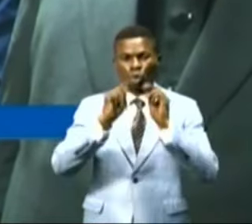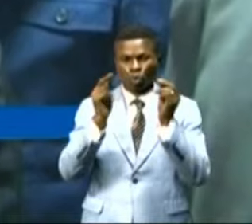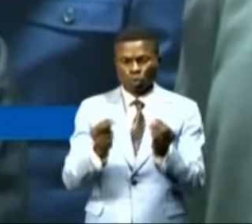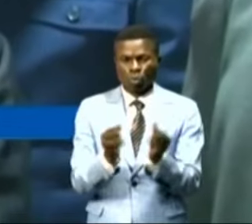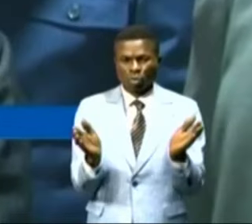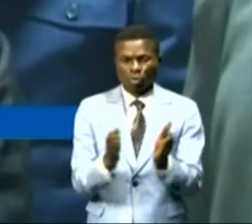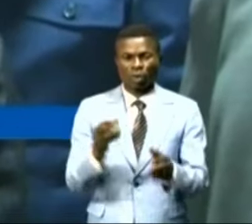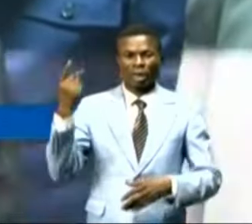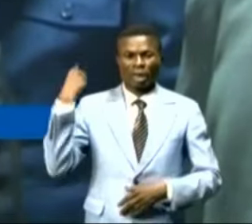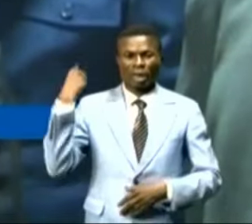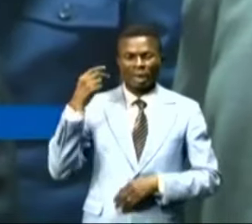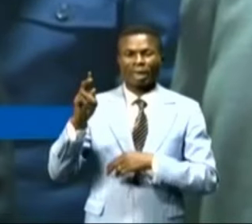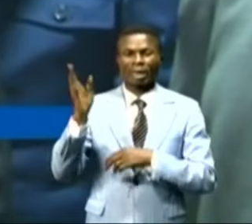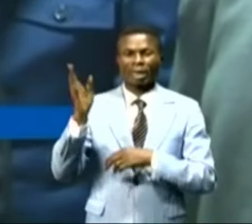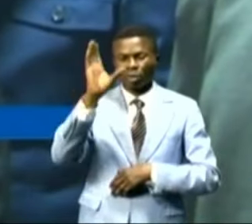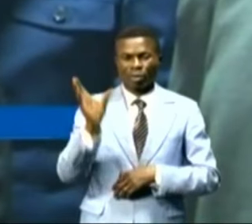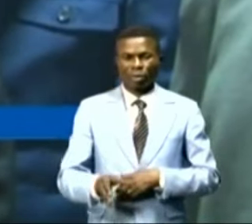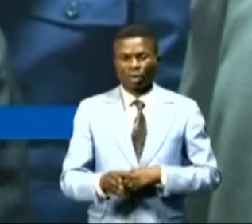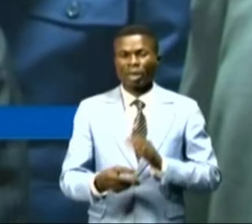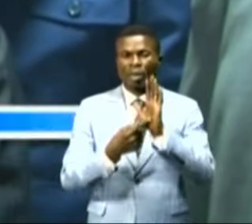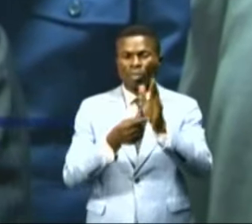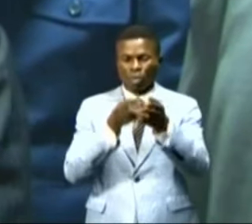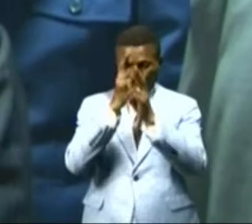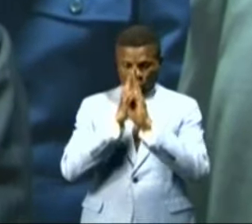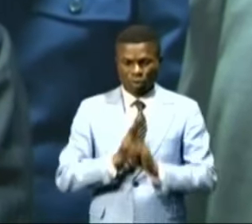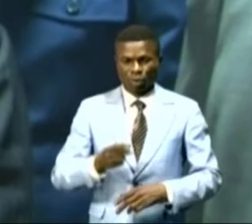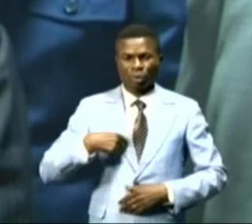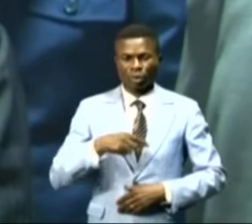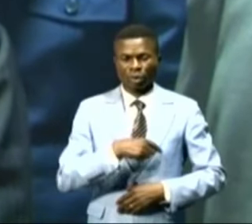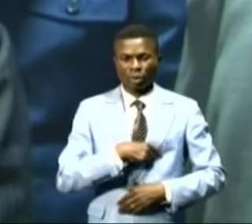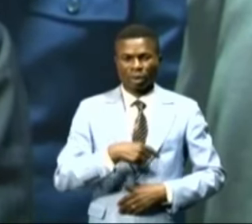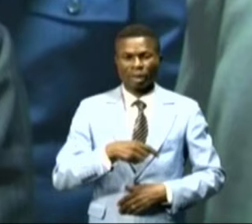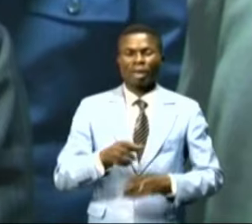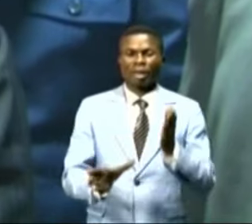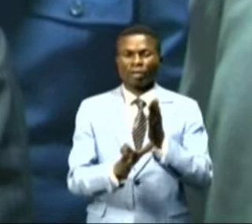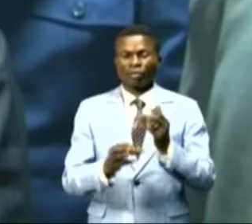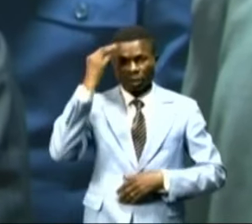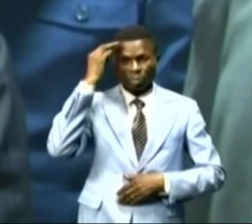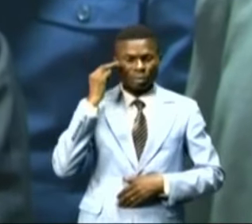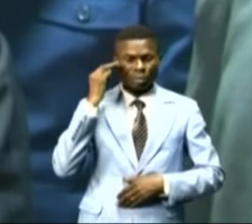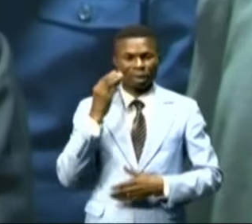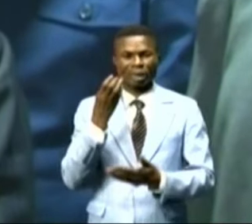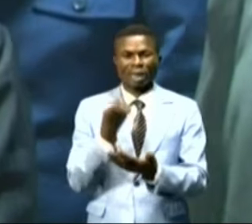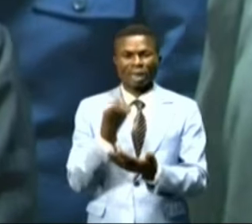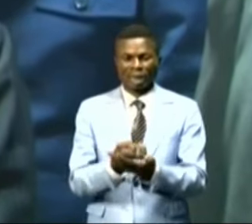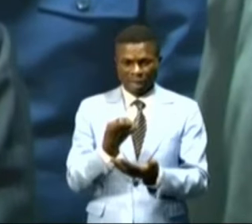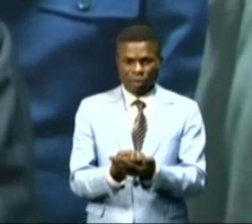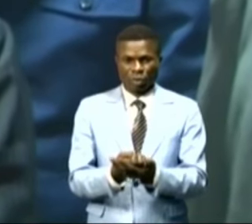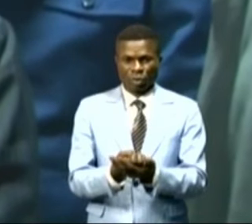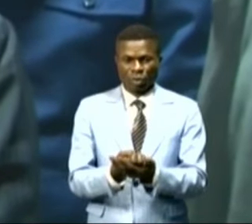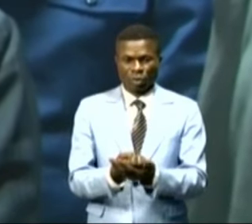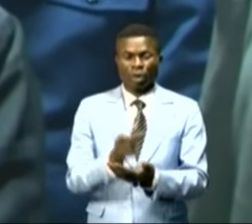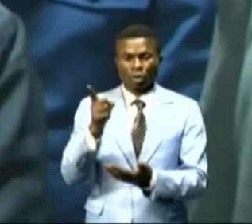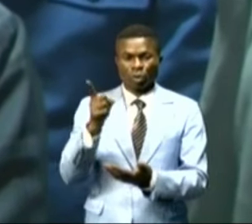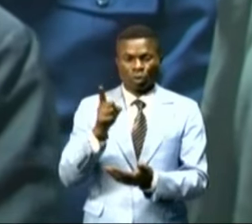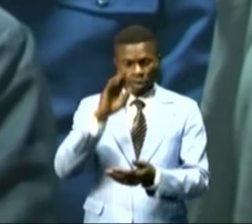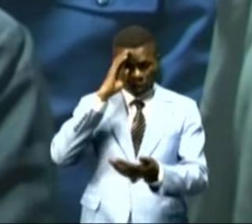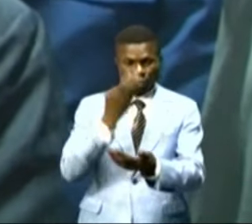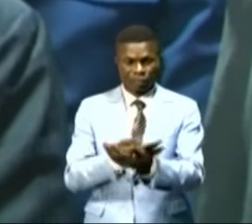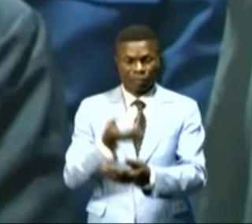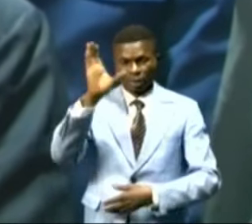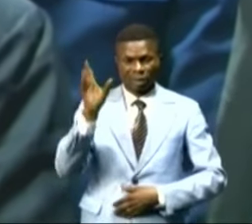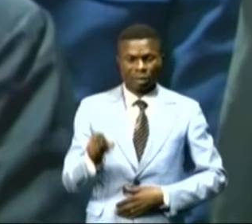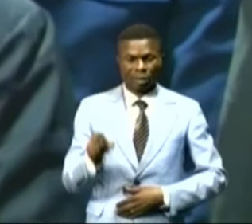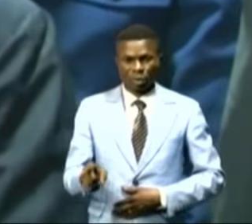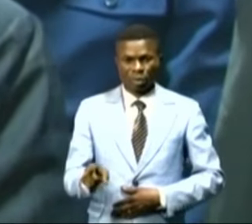congolais. Nous sommes venus présenter nos civilités auprès du VPM, ministre de l'économie, qui est un élu comme nous. Il fallait